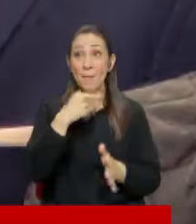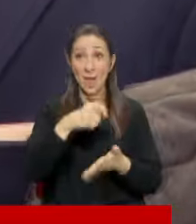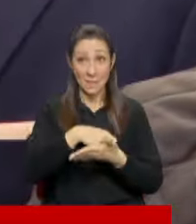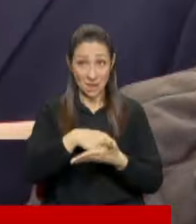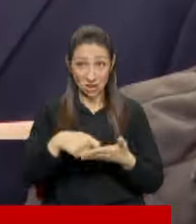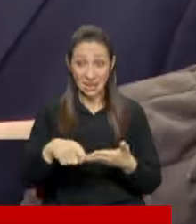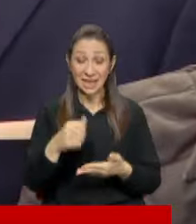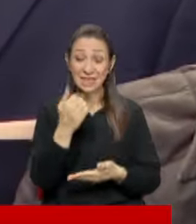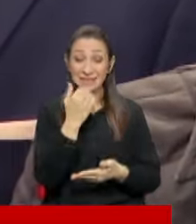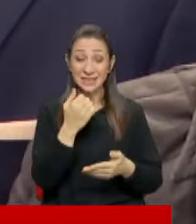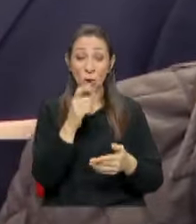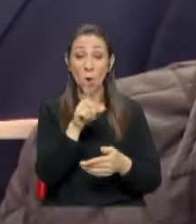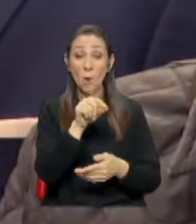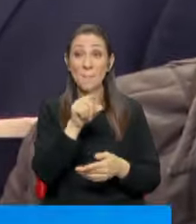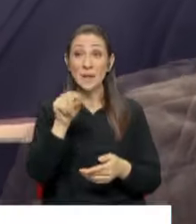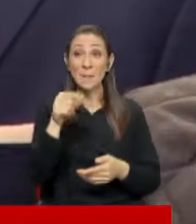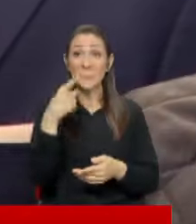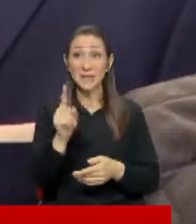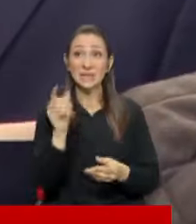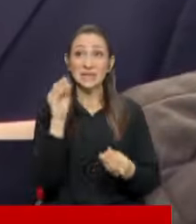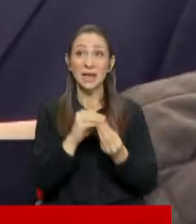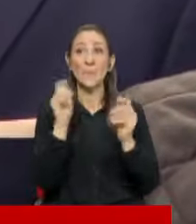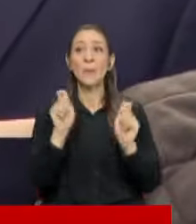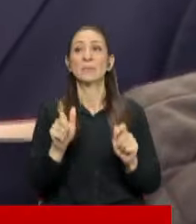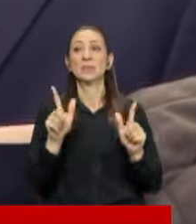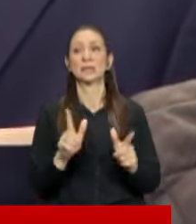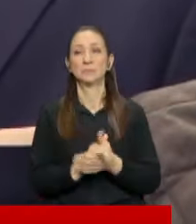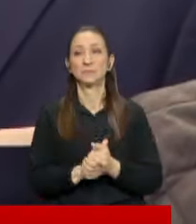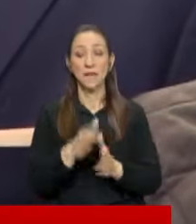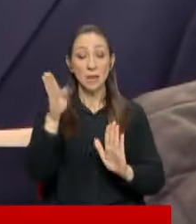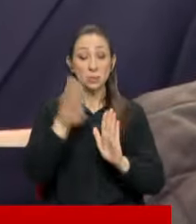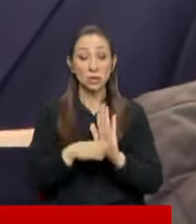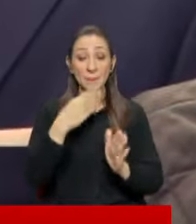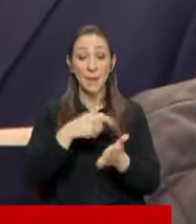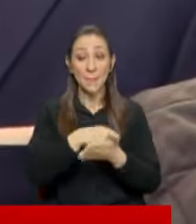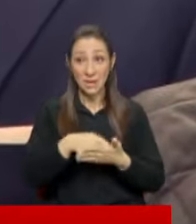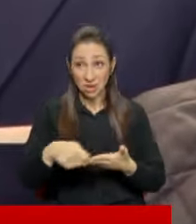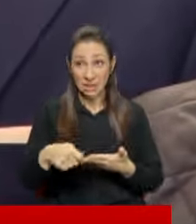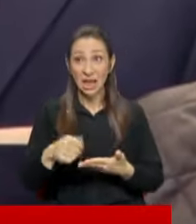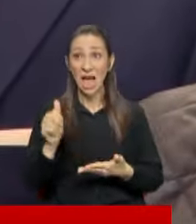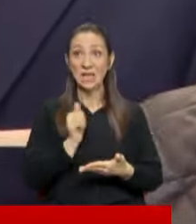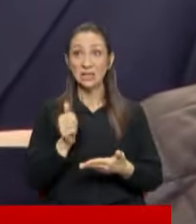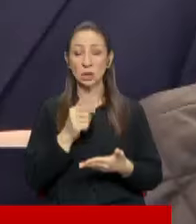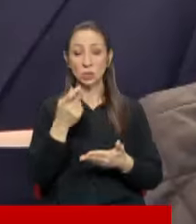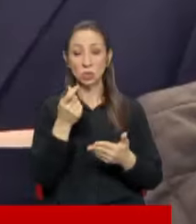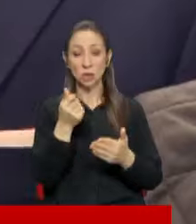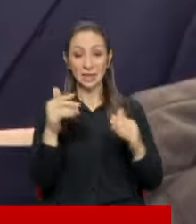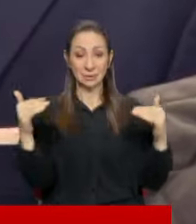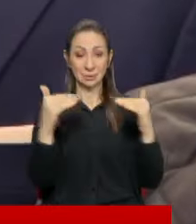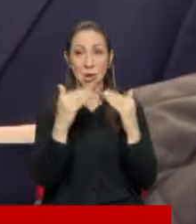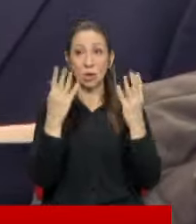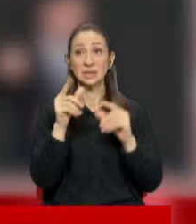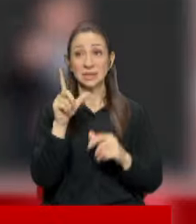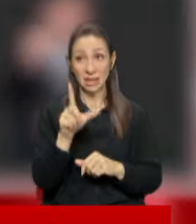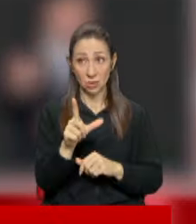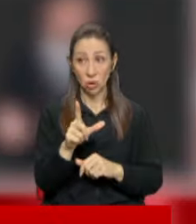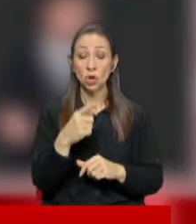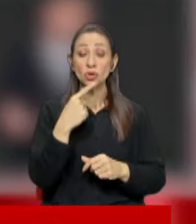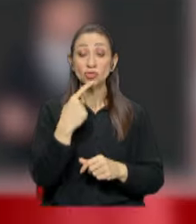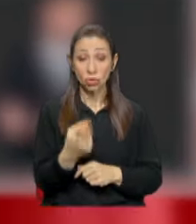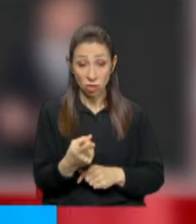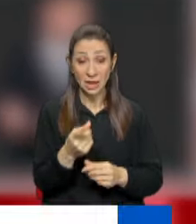maaşına seyyanen 11 bin lira zam yapılması gerekiyor. En düşük emekli maaşının asgari ücret kadar olması gerekiyor.